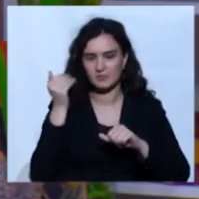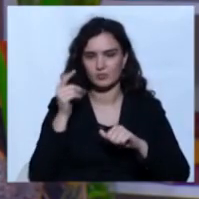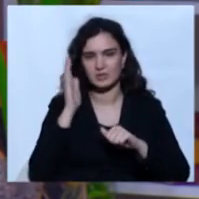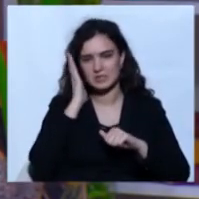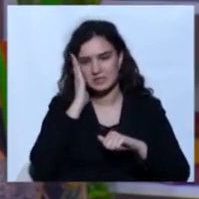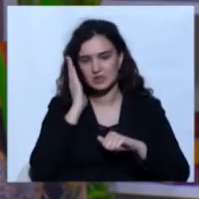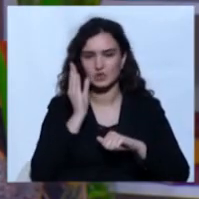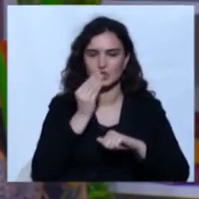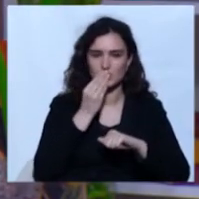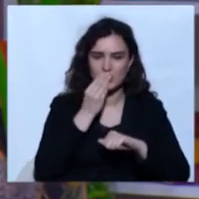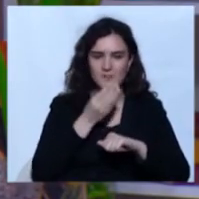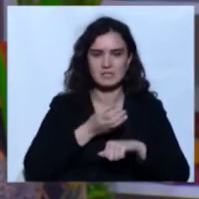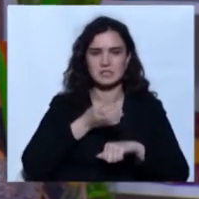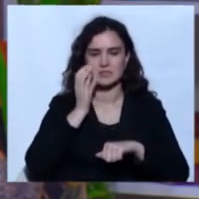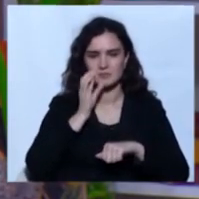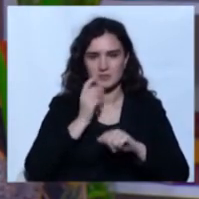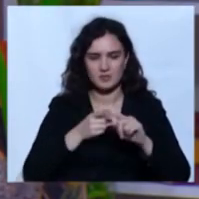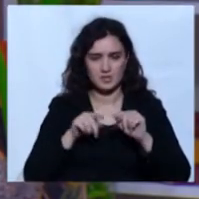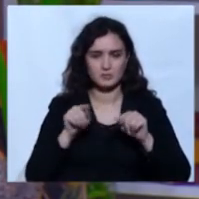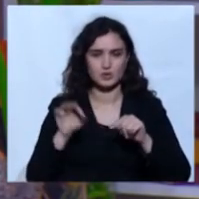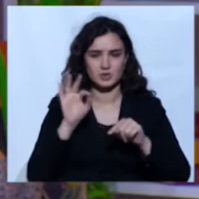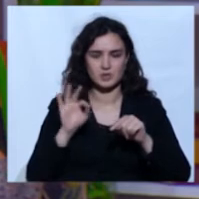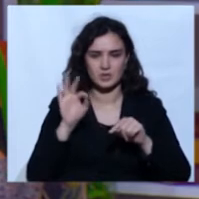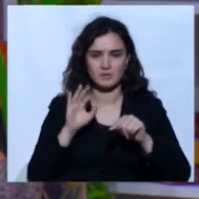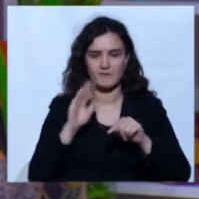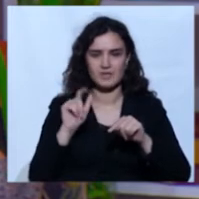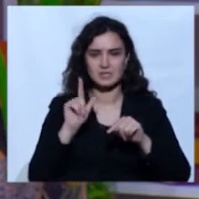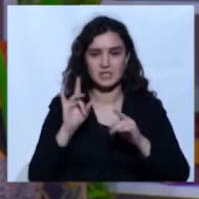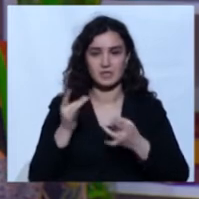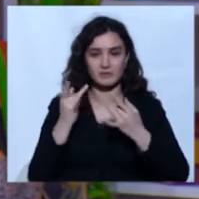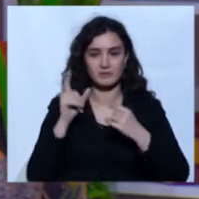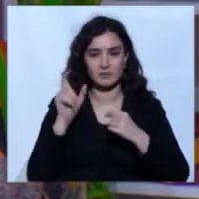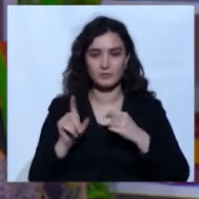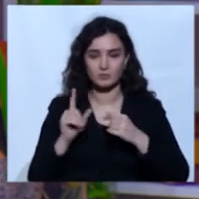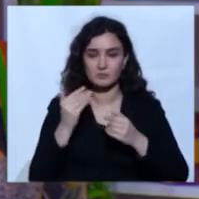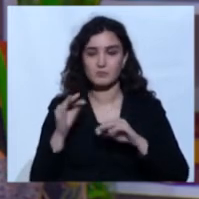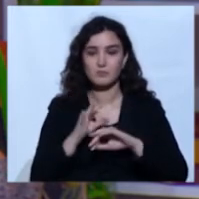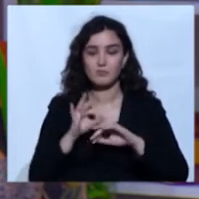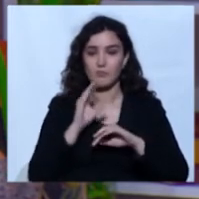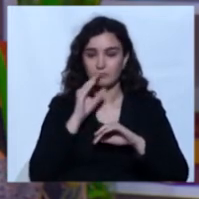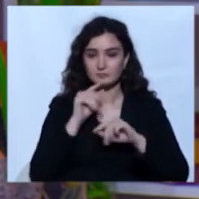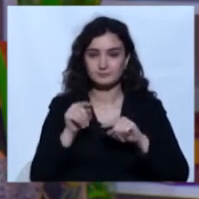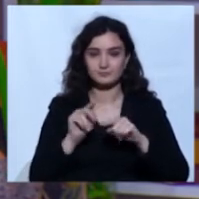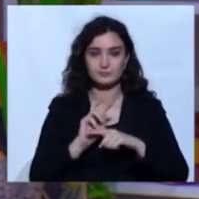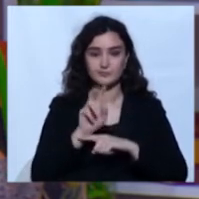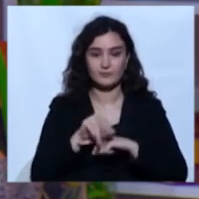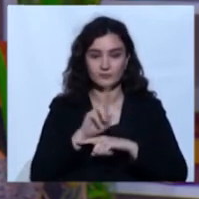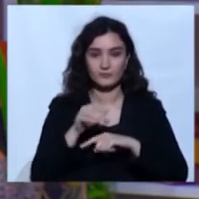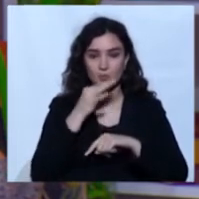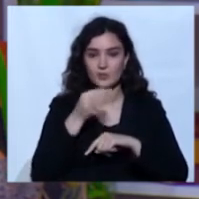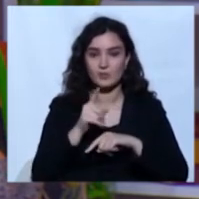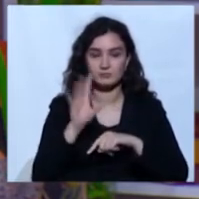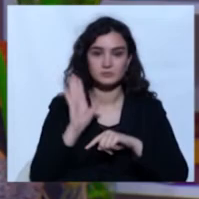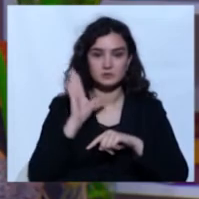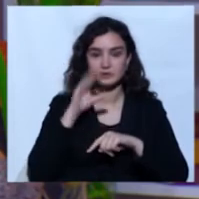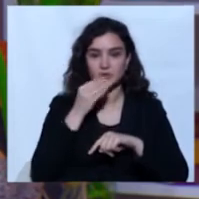ძილი, ჭამა, სმა, ამის შესახებ ვაზარი გვიყვება, რომ მისი ცოლი, როდესაც შედიოდა და ახსენებდა, რომ მთელი